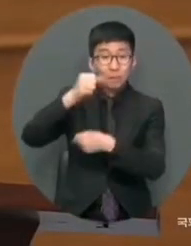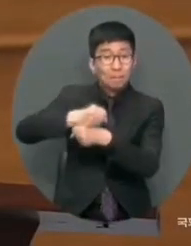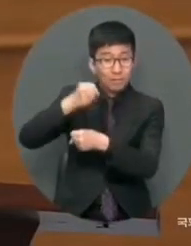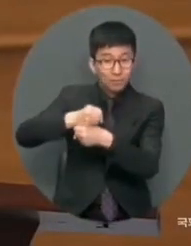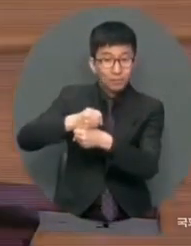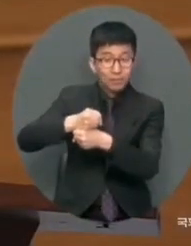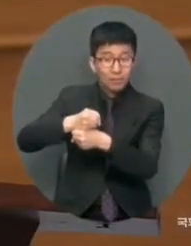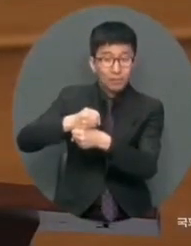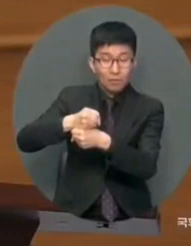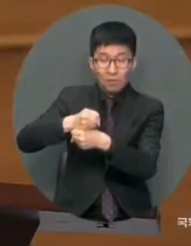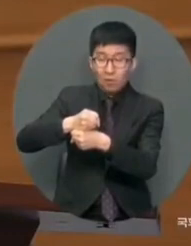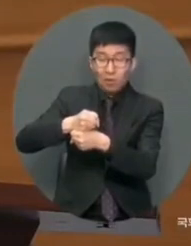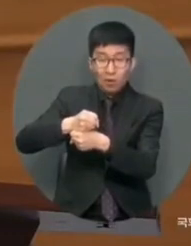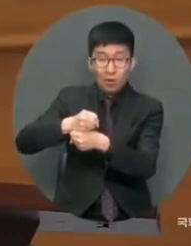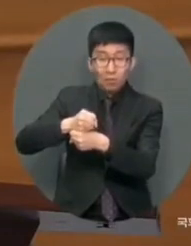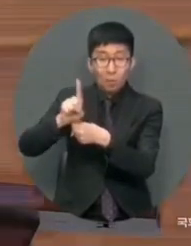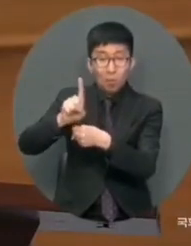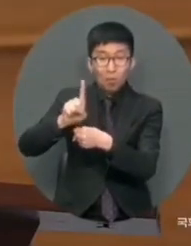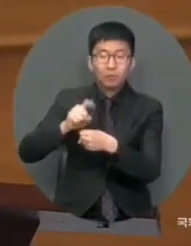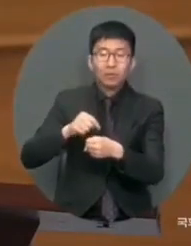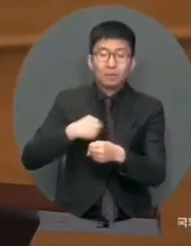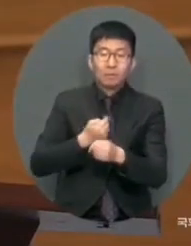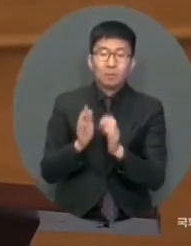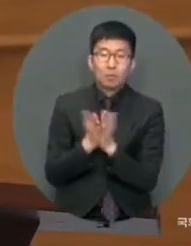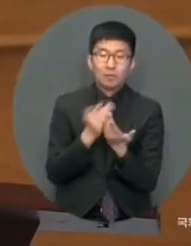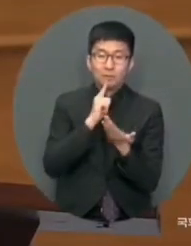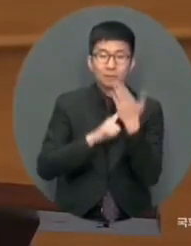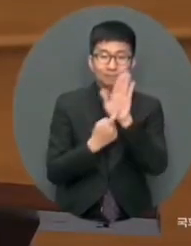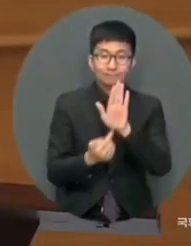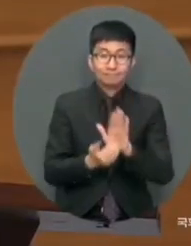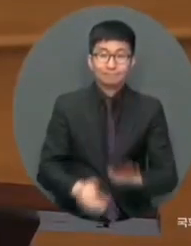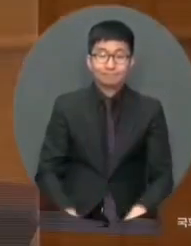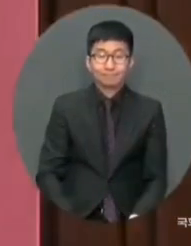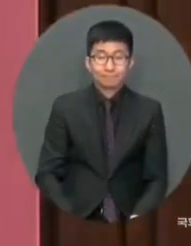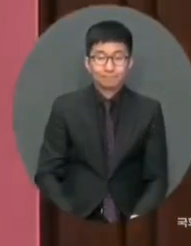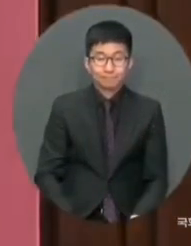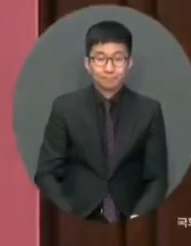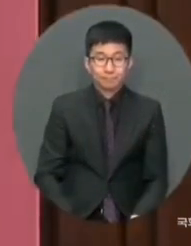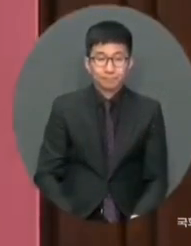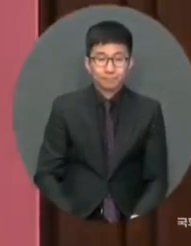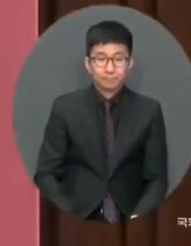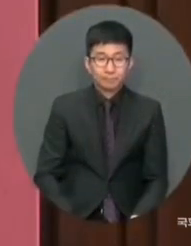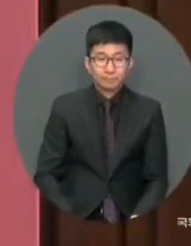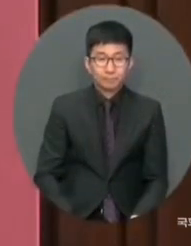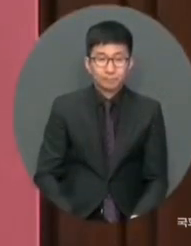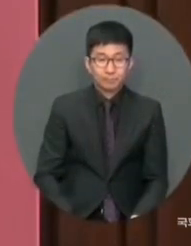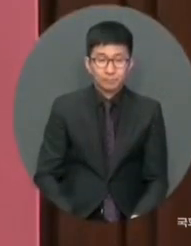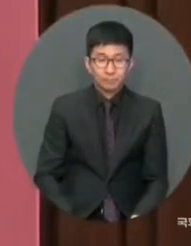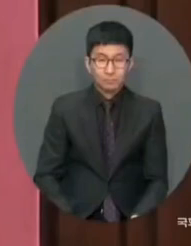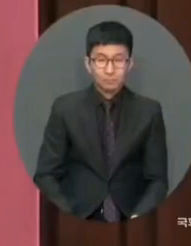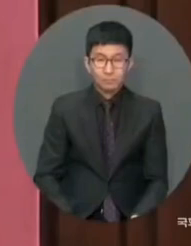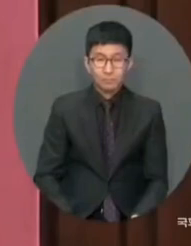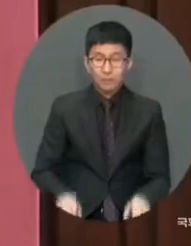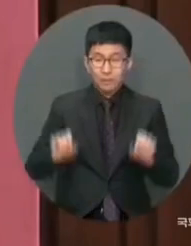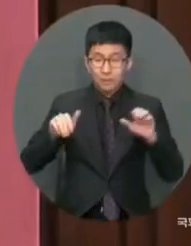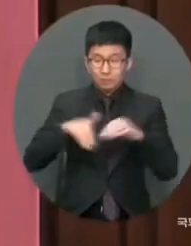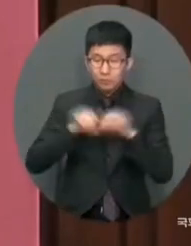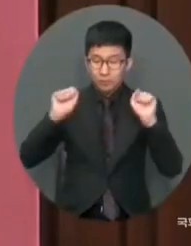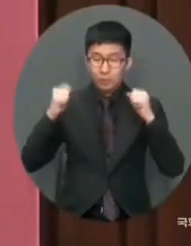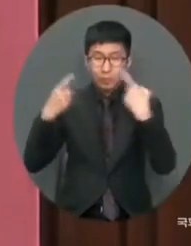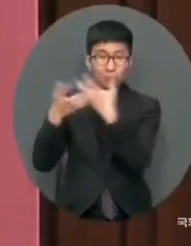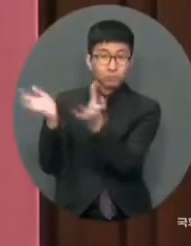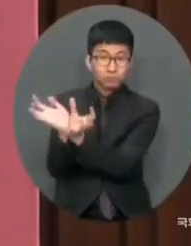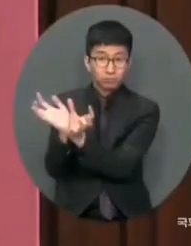자신의 경험으로 폭로한 것을 알고 있습니다. 당시 문공부가 언론사 편집국으로 이러한 보도 지침을